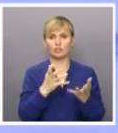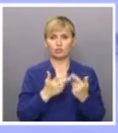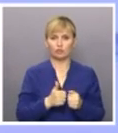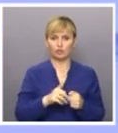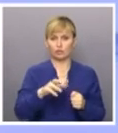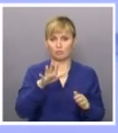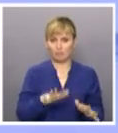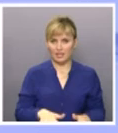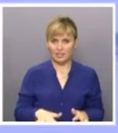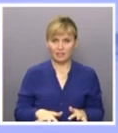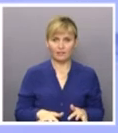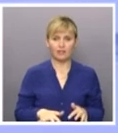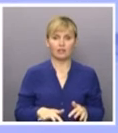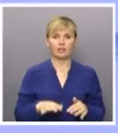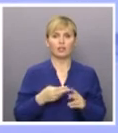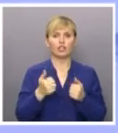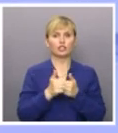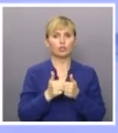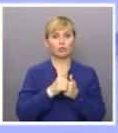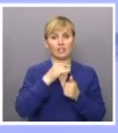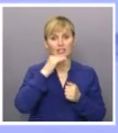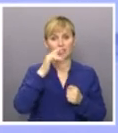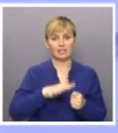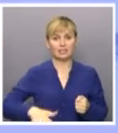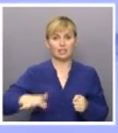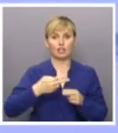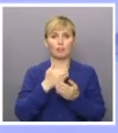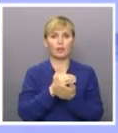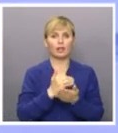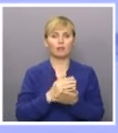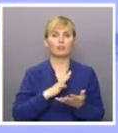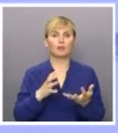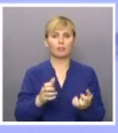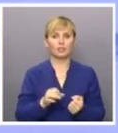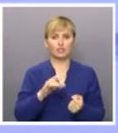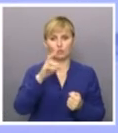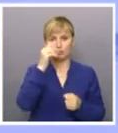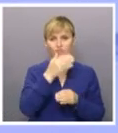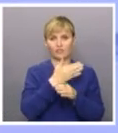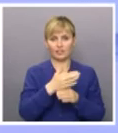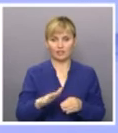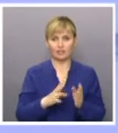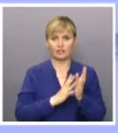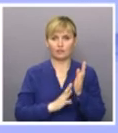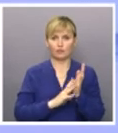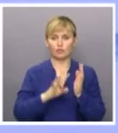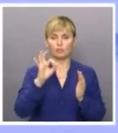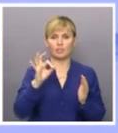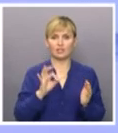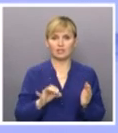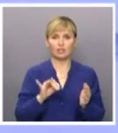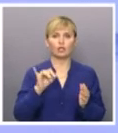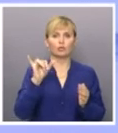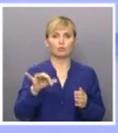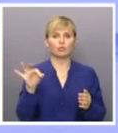местного бюджета. В Тюменской области, которая соседствует с Казахстаном, эта программа была принята, из местного бюджета выделены вот эти деньги на 90%. И у них